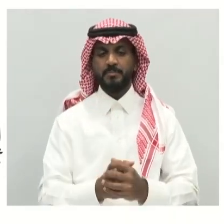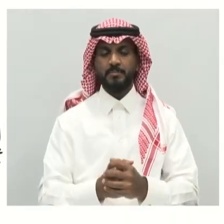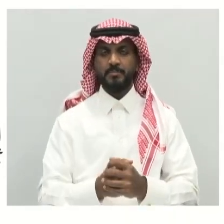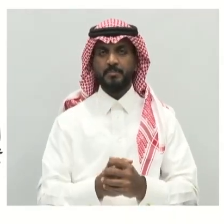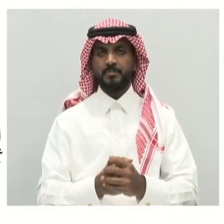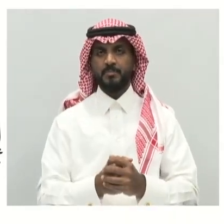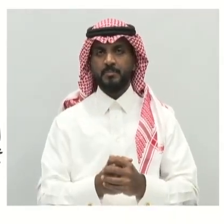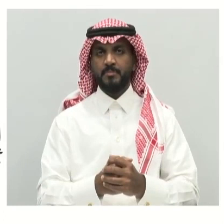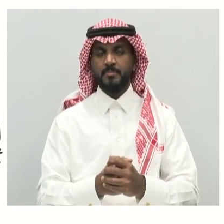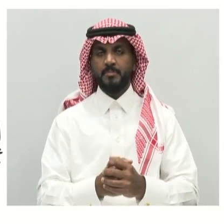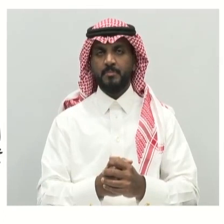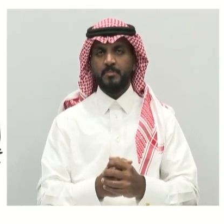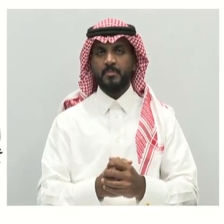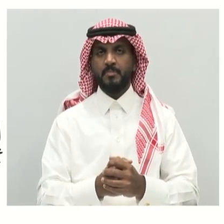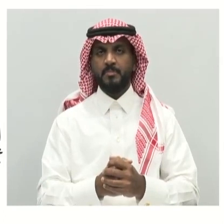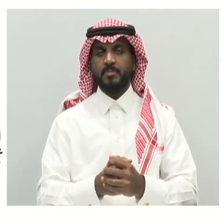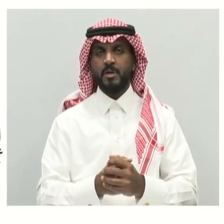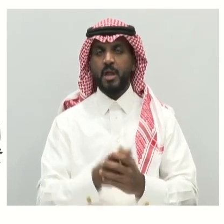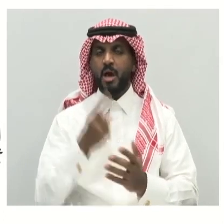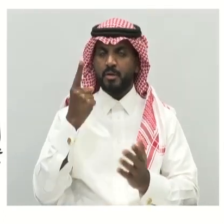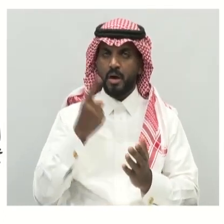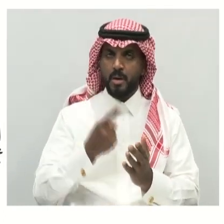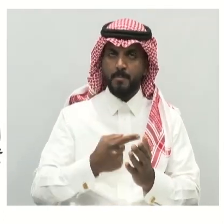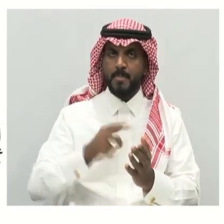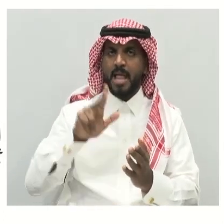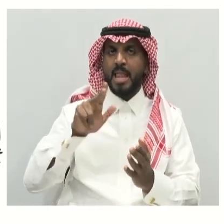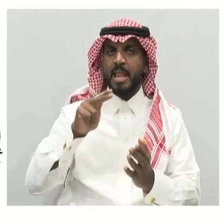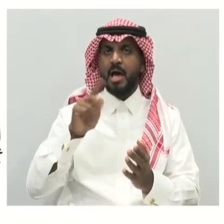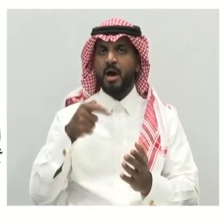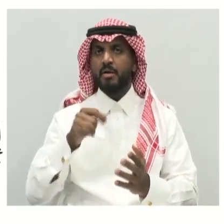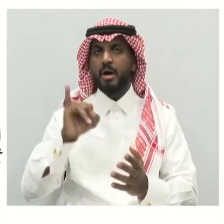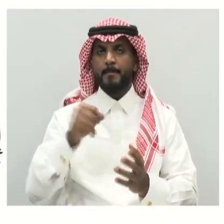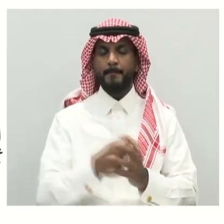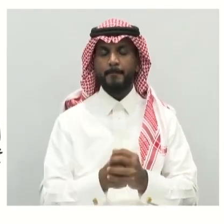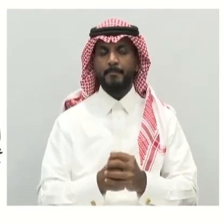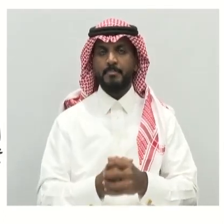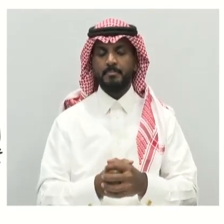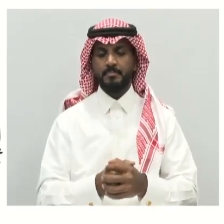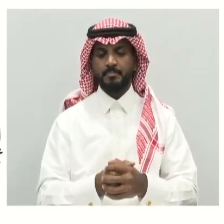هيا اقراوا احسنتم الحرامي الحرامي